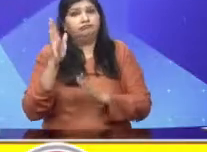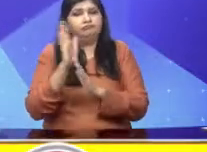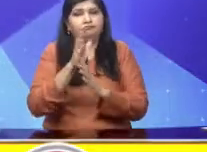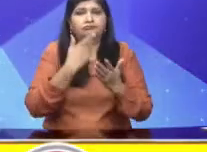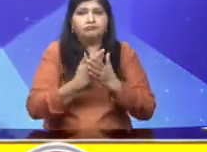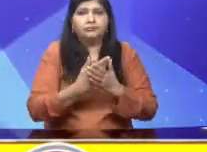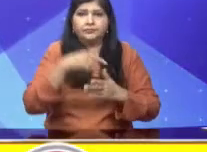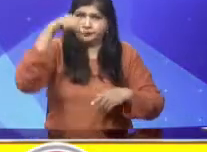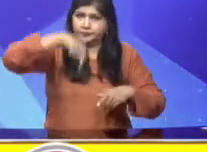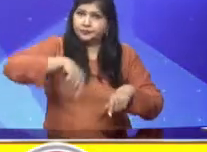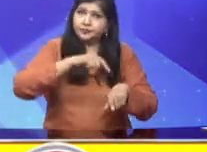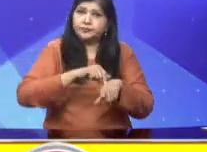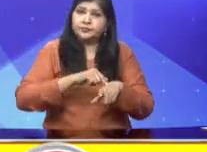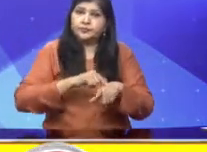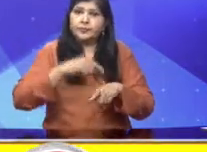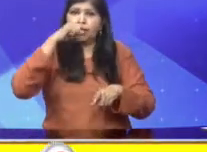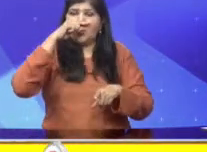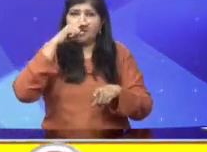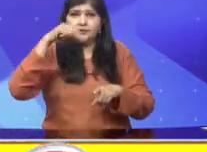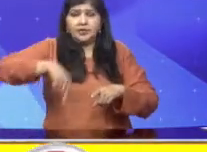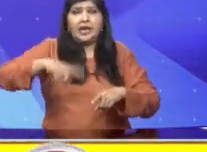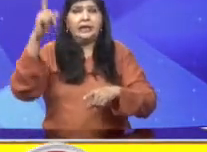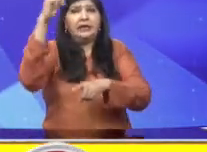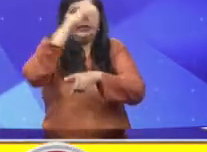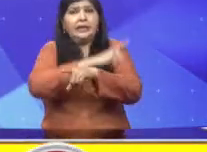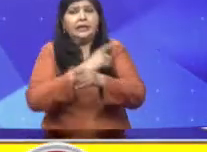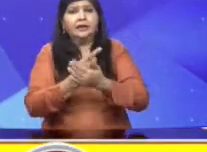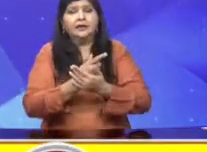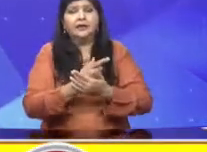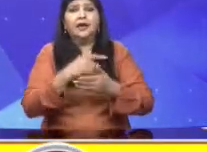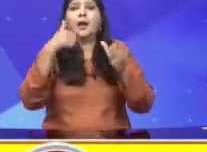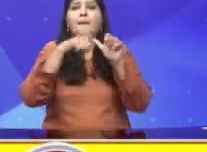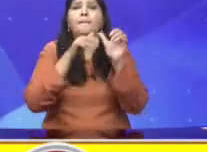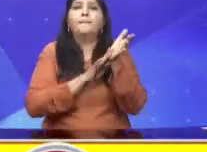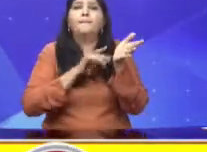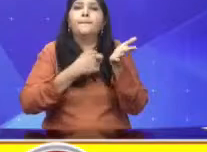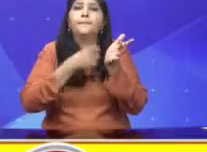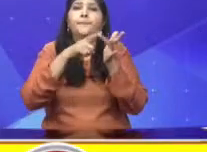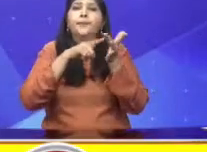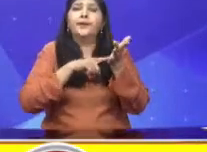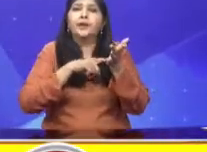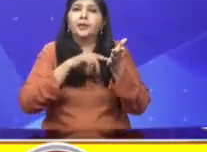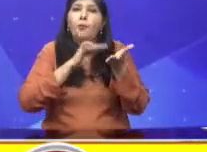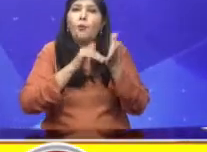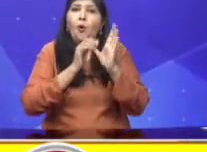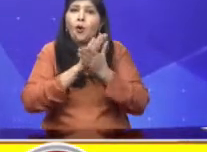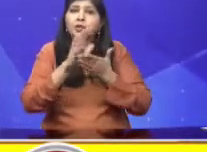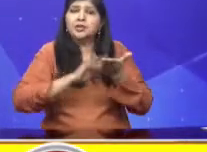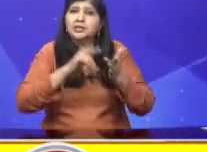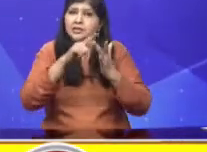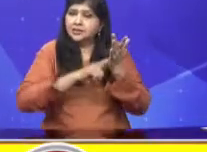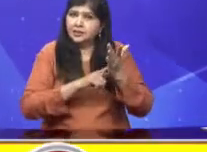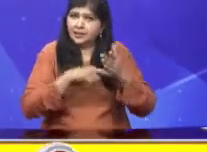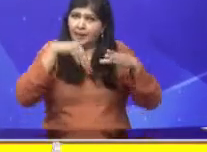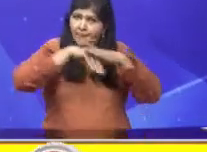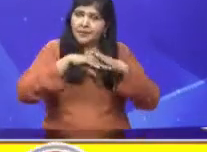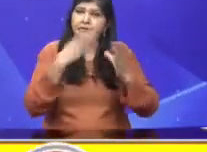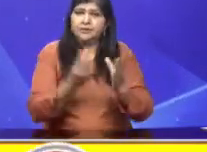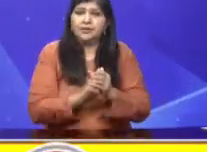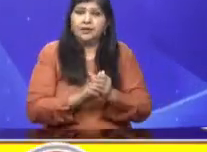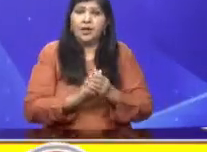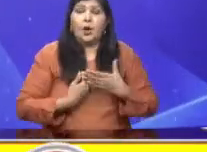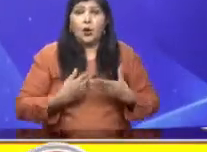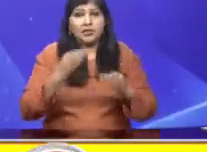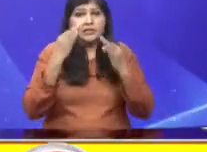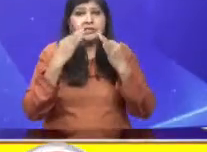इस बार ये गवरवशाली दिवस भी अमरुत महवसव के बीश में मनाये जाएगा, इसलिए ये